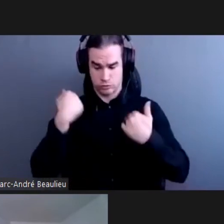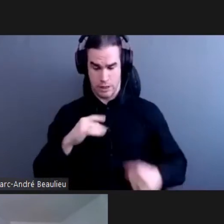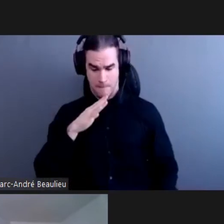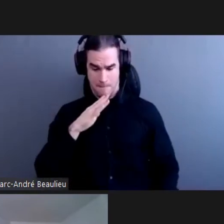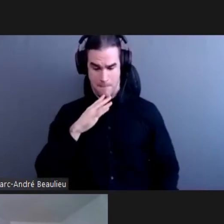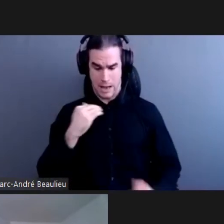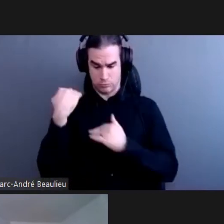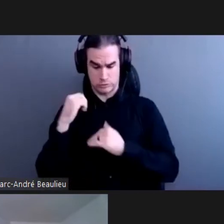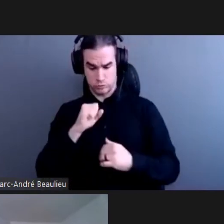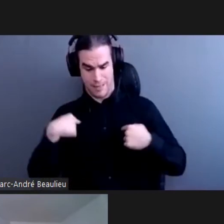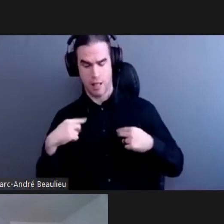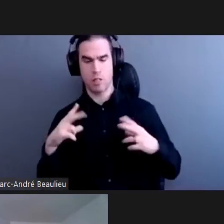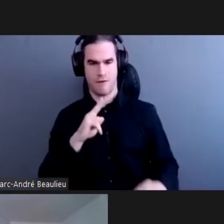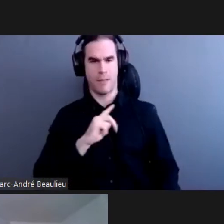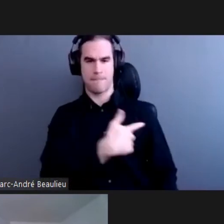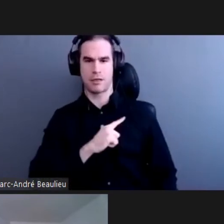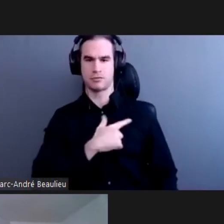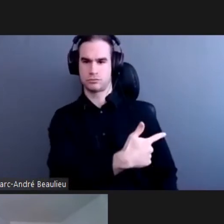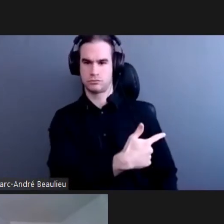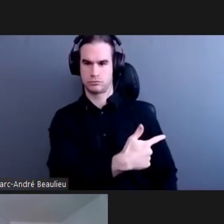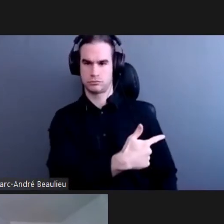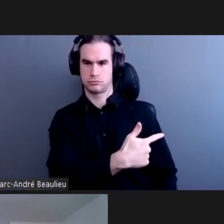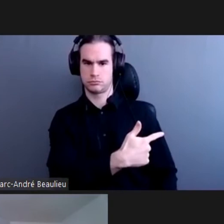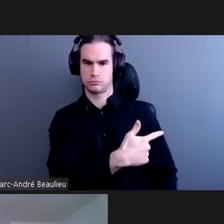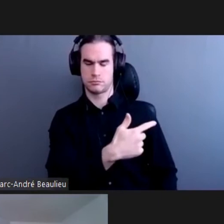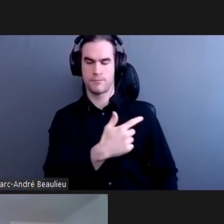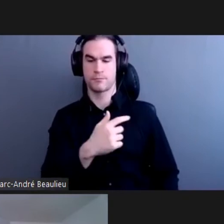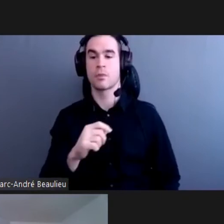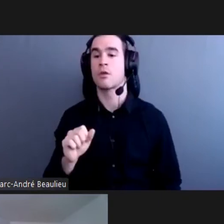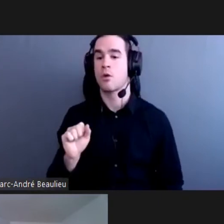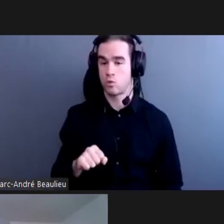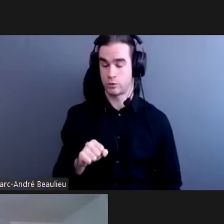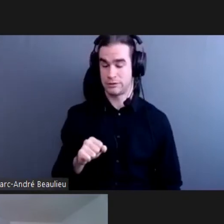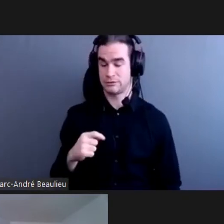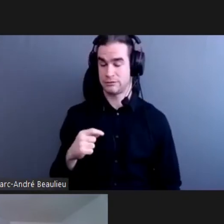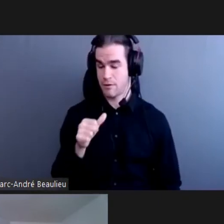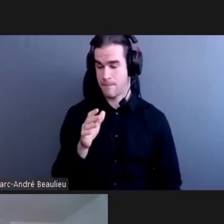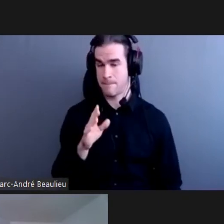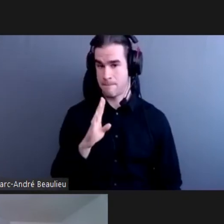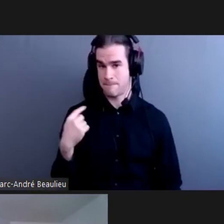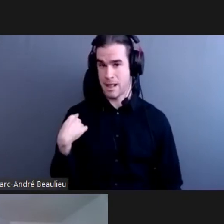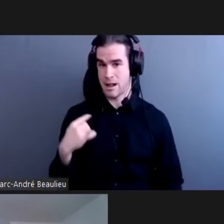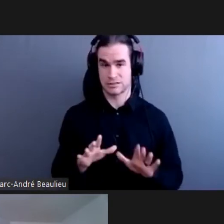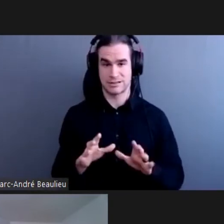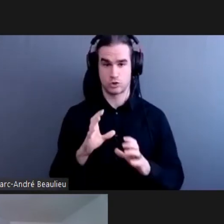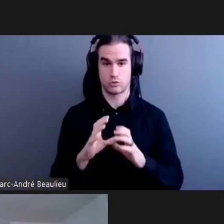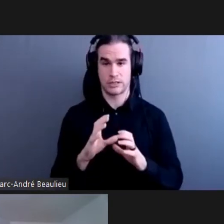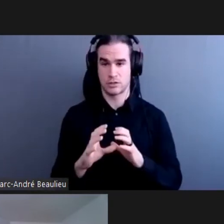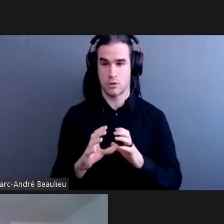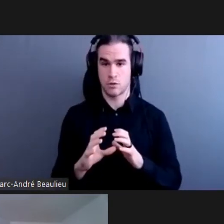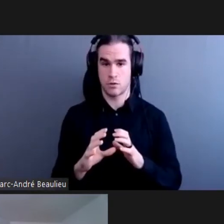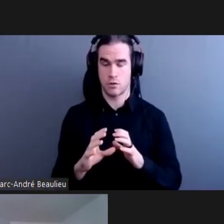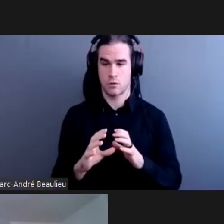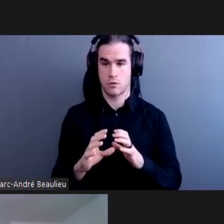faire comprendre, c'est vraiment partagé. Et oui, effectivement, j'ai choisi de parler de stratégies de communication qui peuvent être utilisées par la